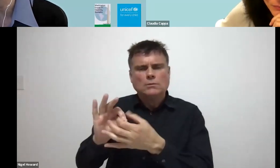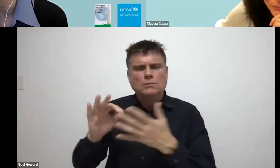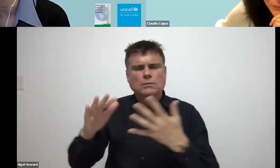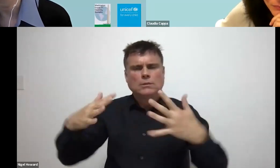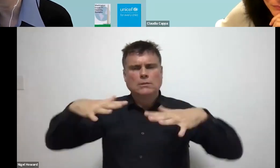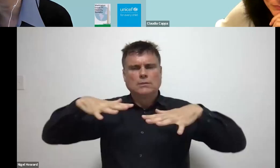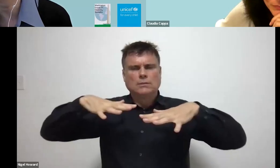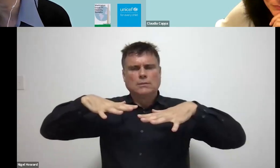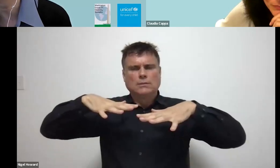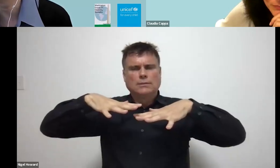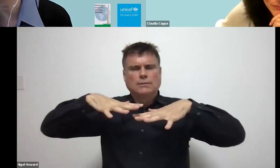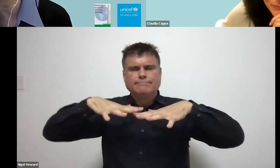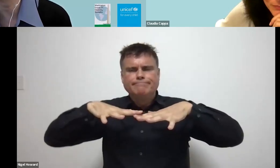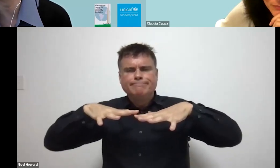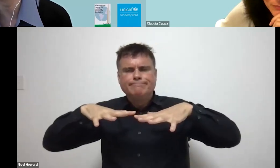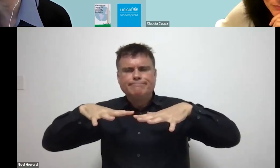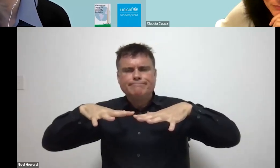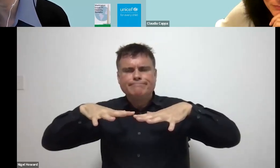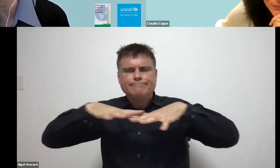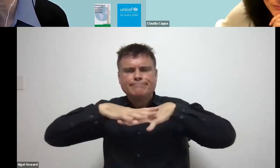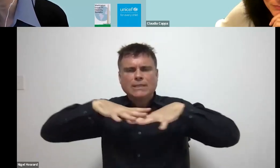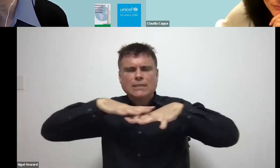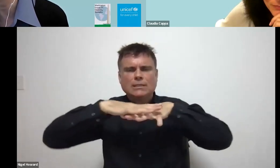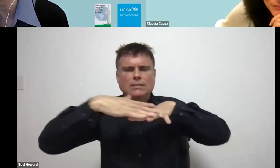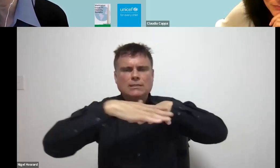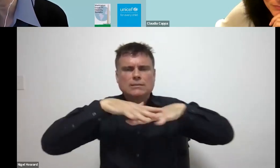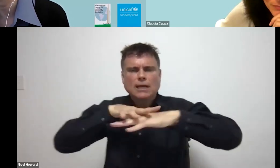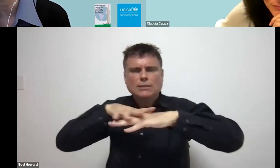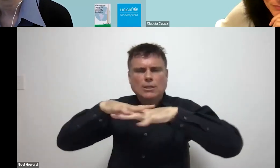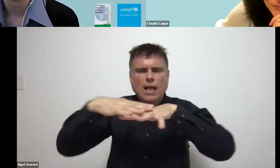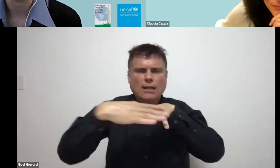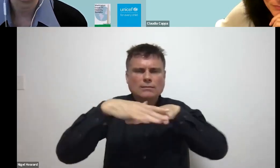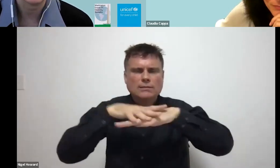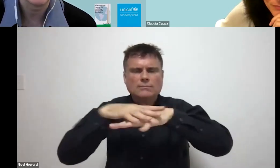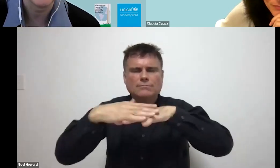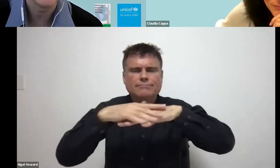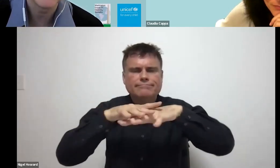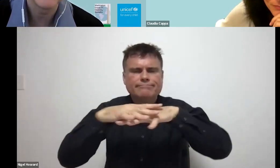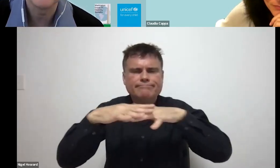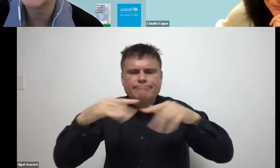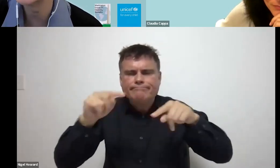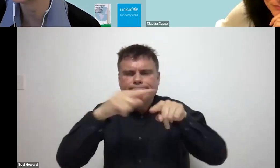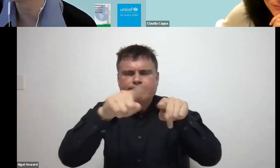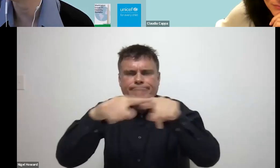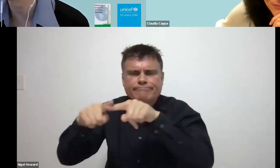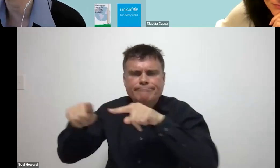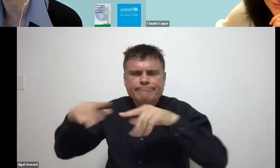sur la fonctionnalité ou le handicap. Alors,